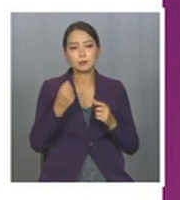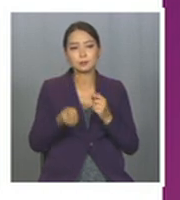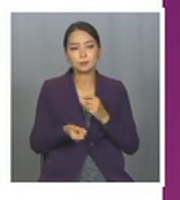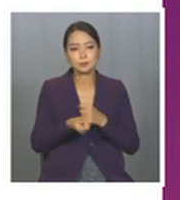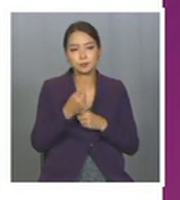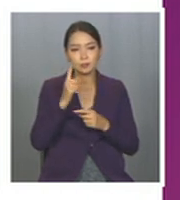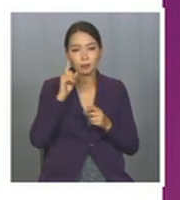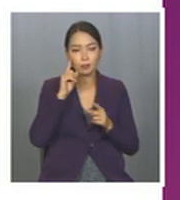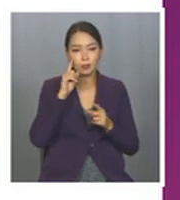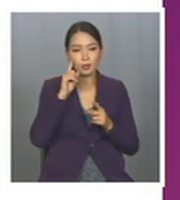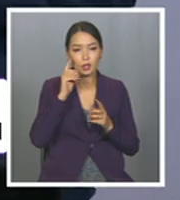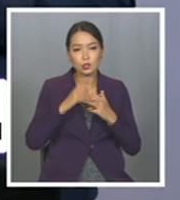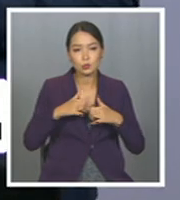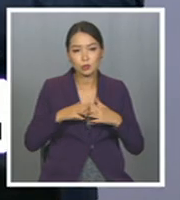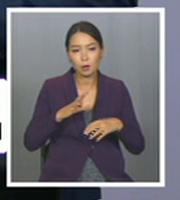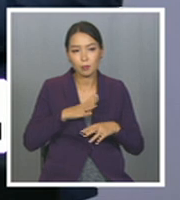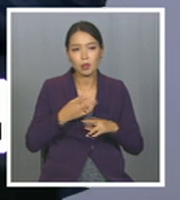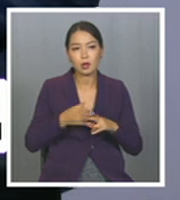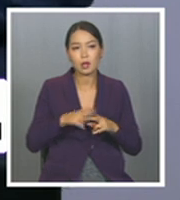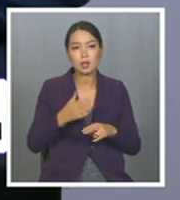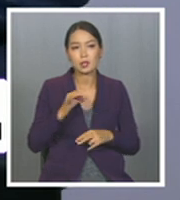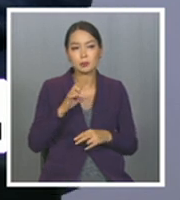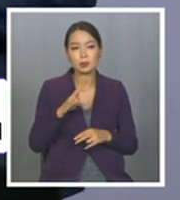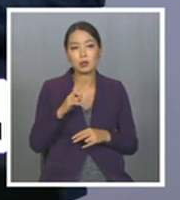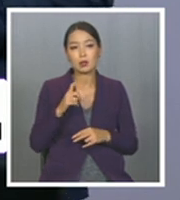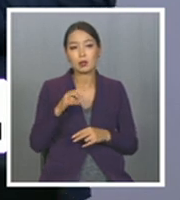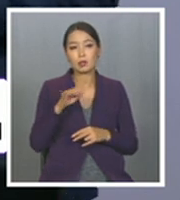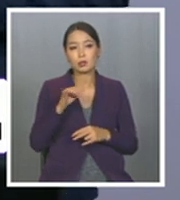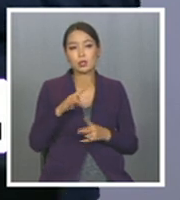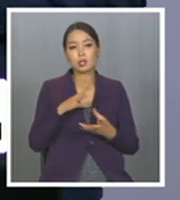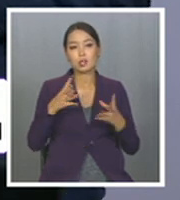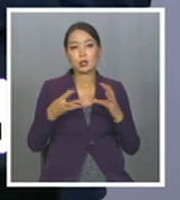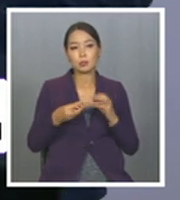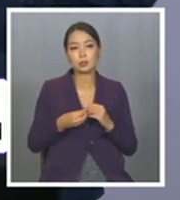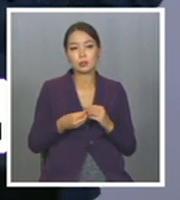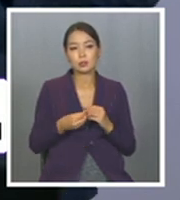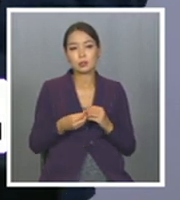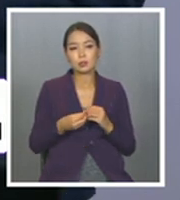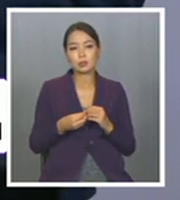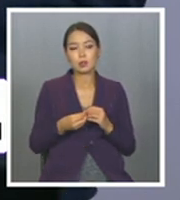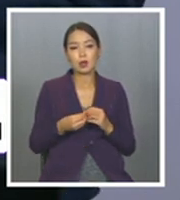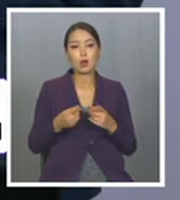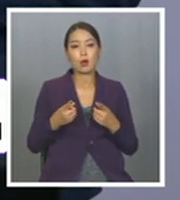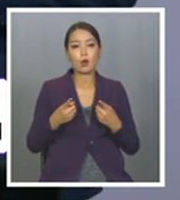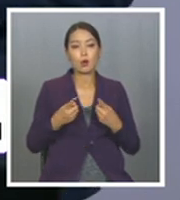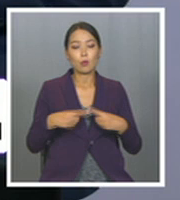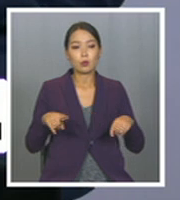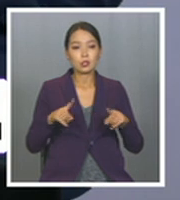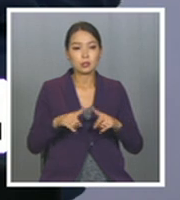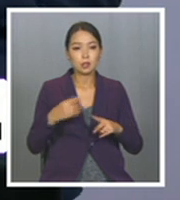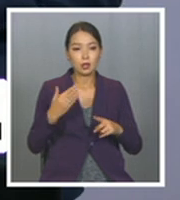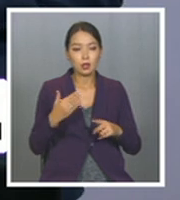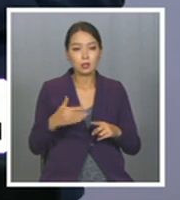болады. Сонымен қоса Ибн Халдун жалпы орта ғасырлардағы экономикалық